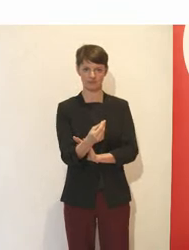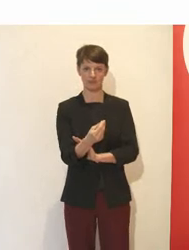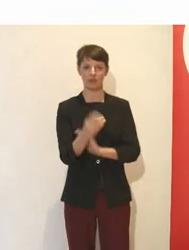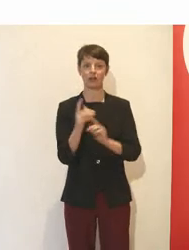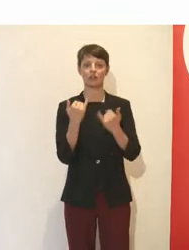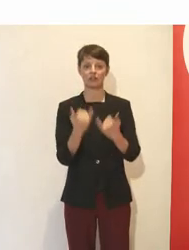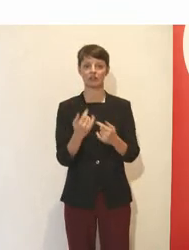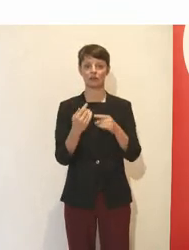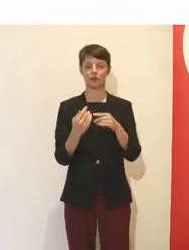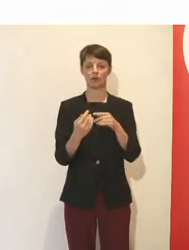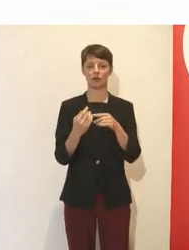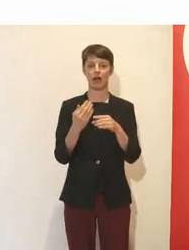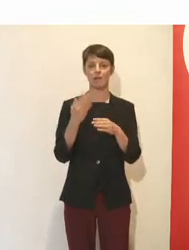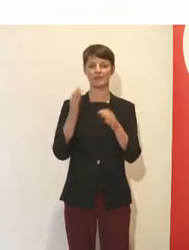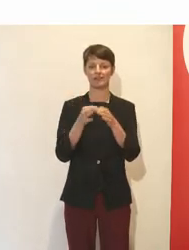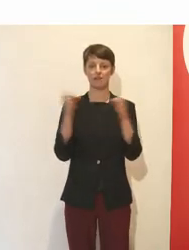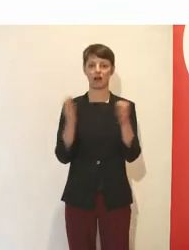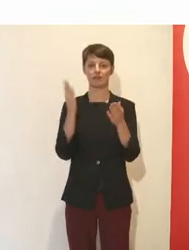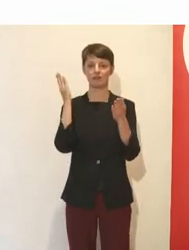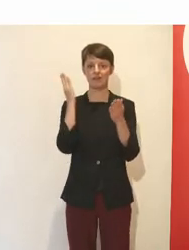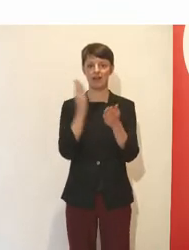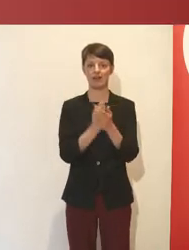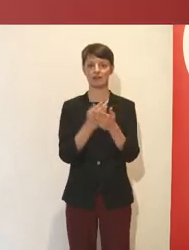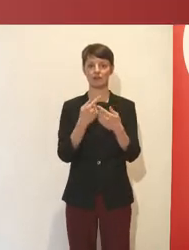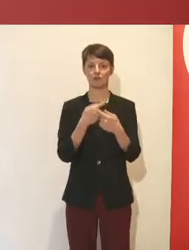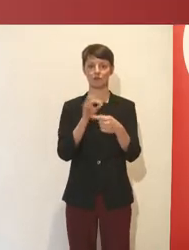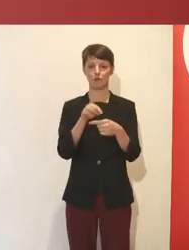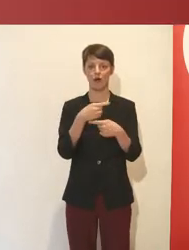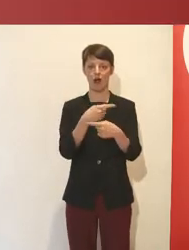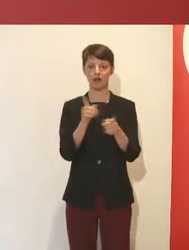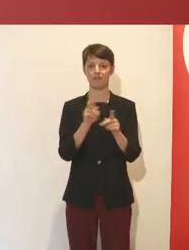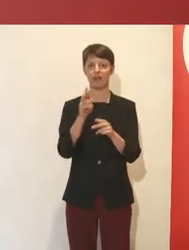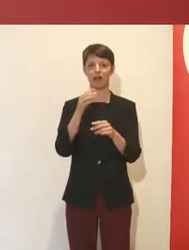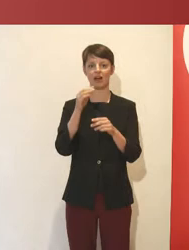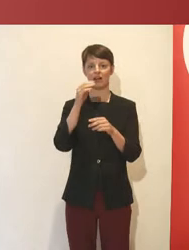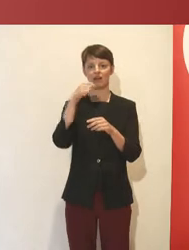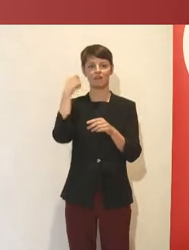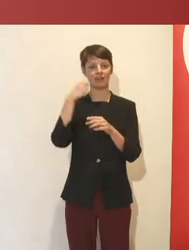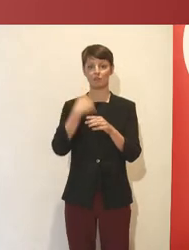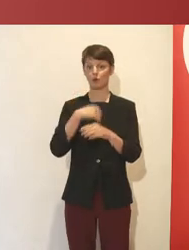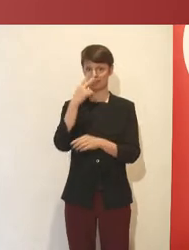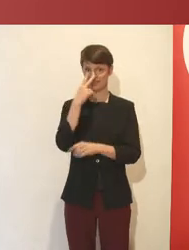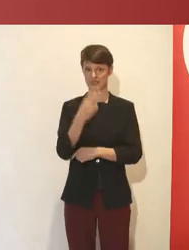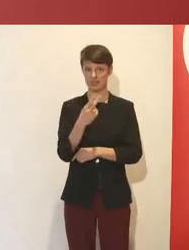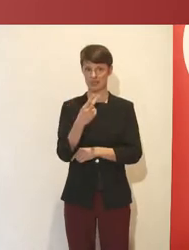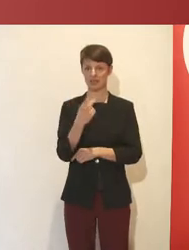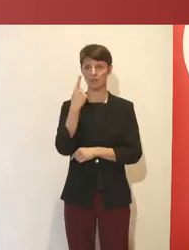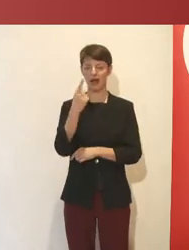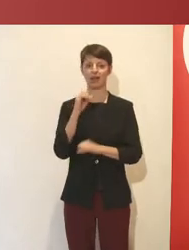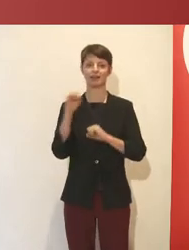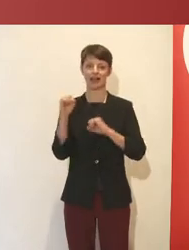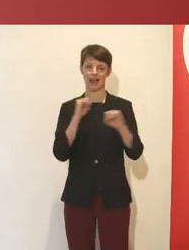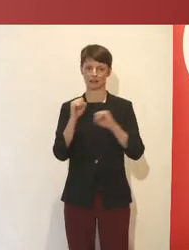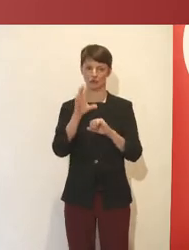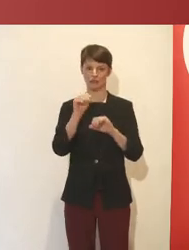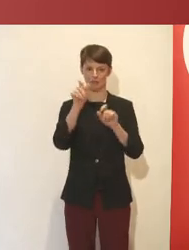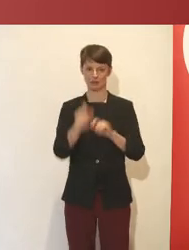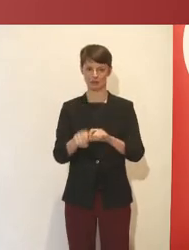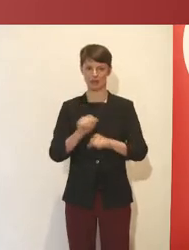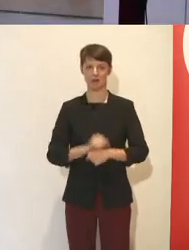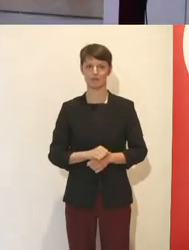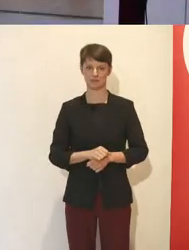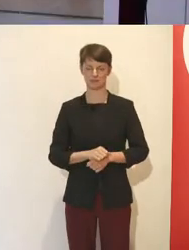gegen ende des tages war für alle die vielleicht den imagefilm noch nicht gesehen haben aber hier eine reaktion eines nutzers